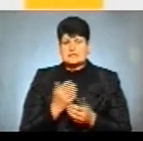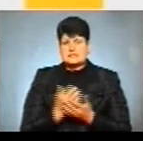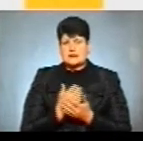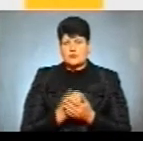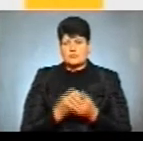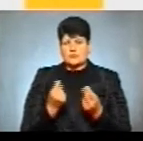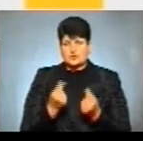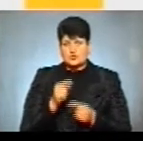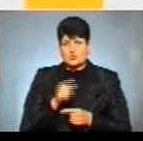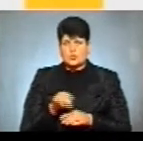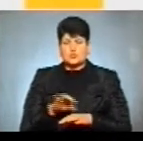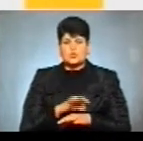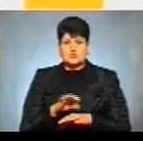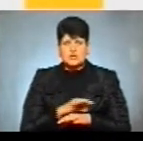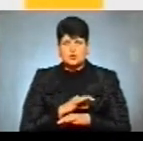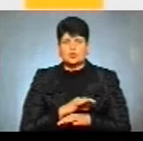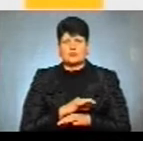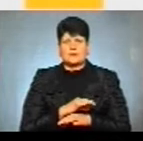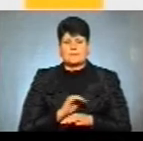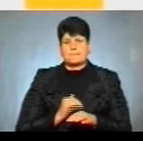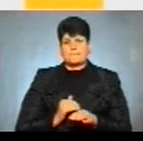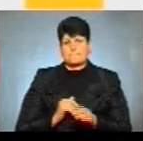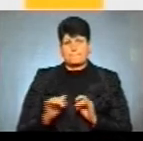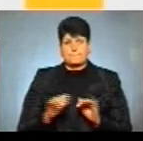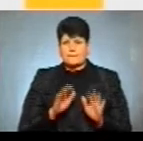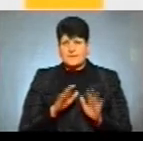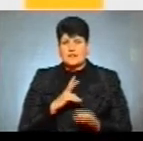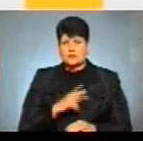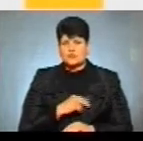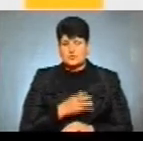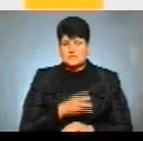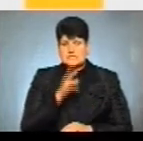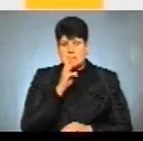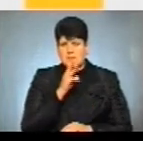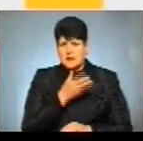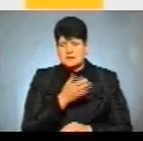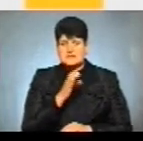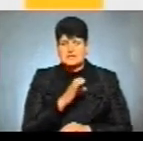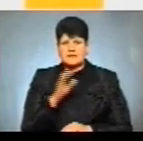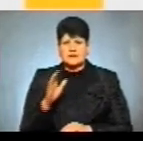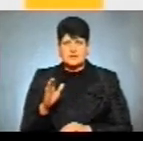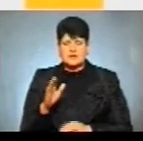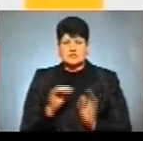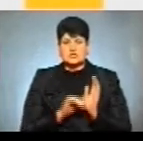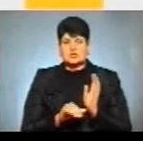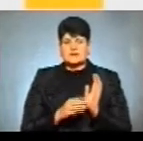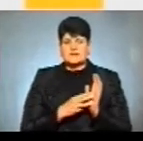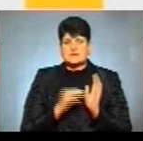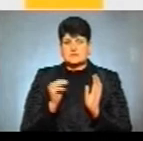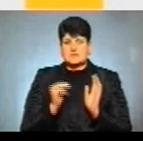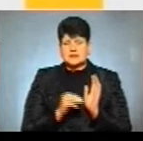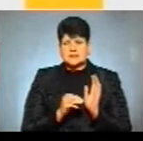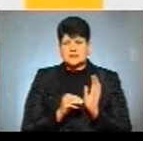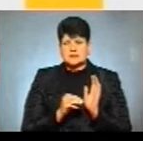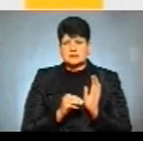кошти його дружиною від підприємницької діяльності та дочкою. Зарплата в Сергія Віталійовича 68